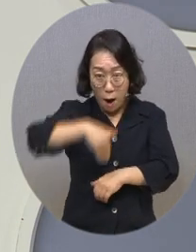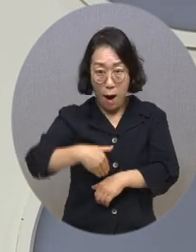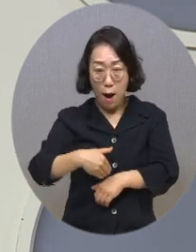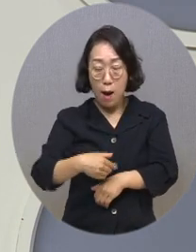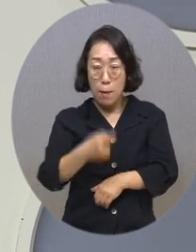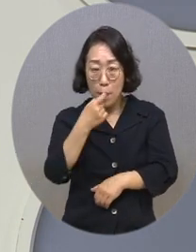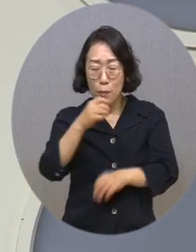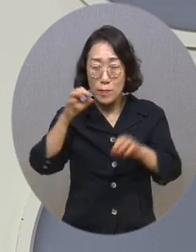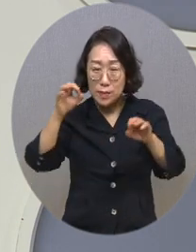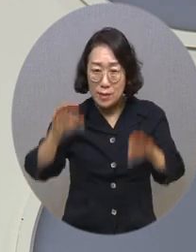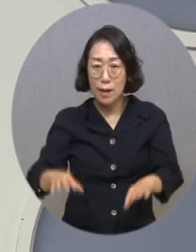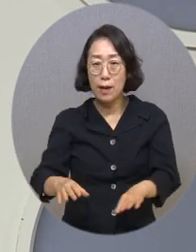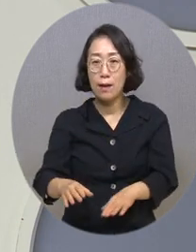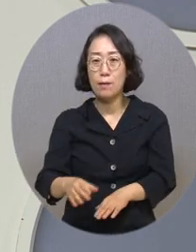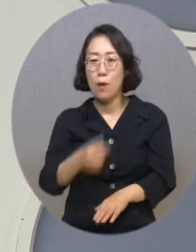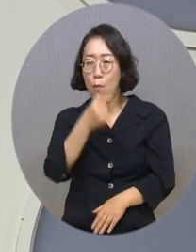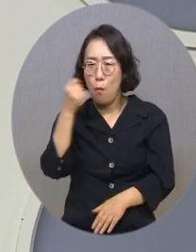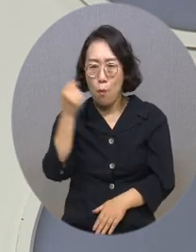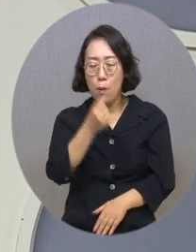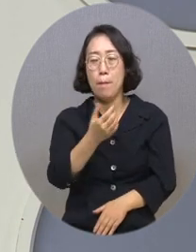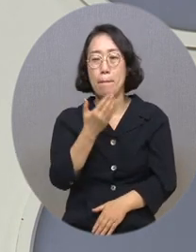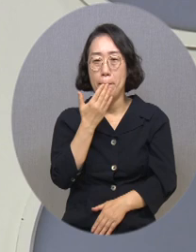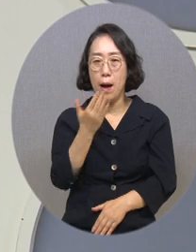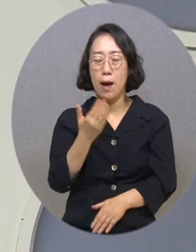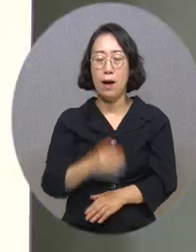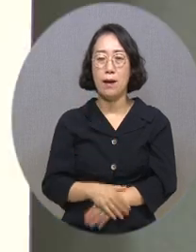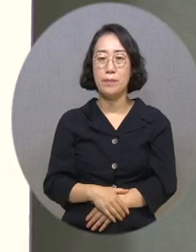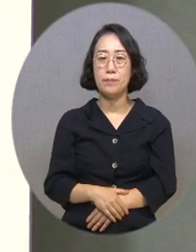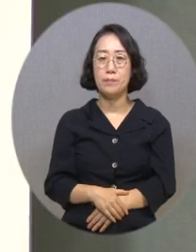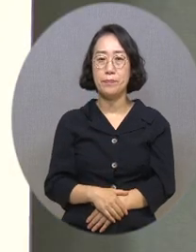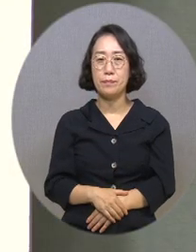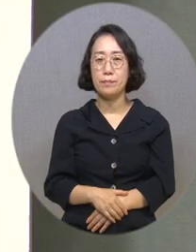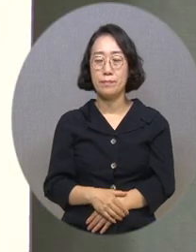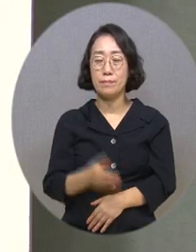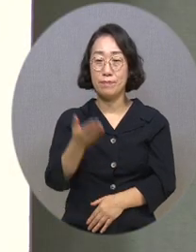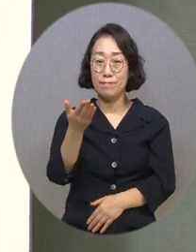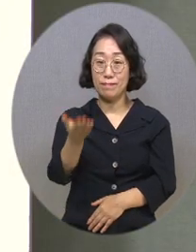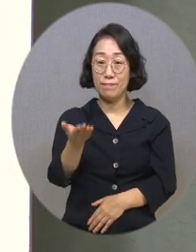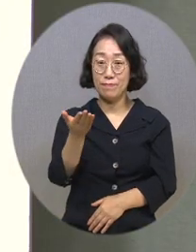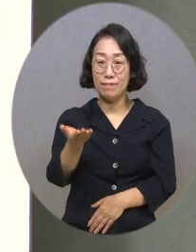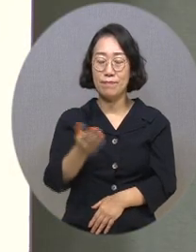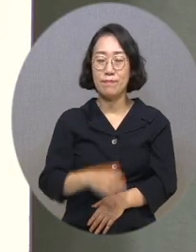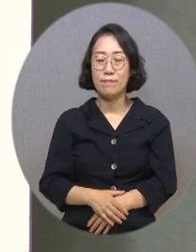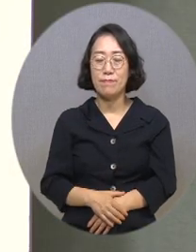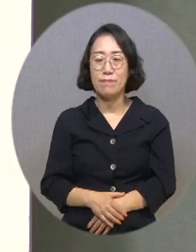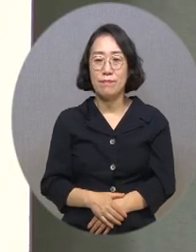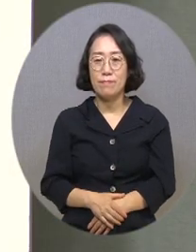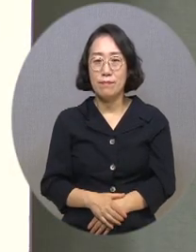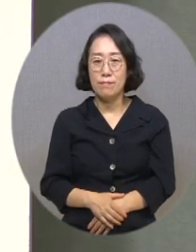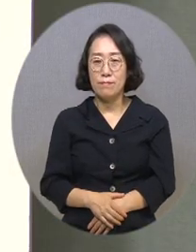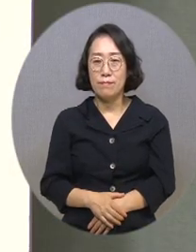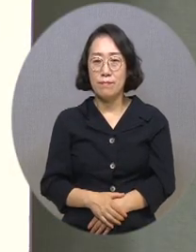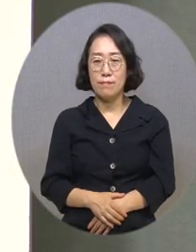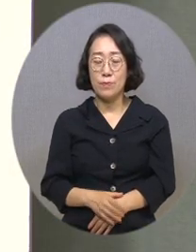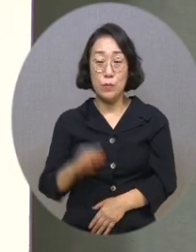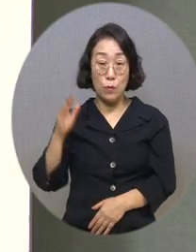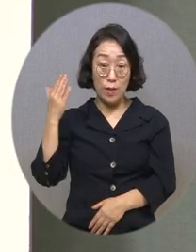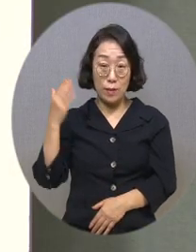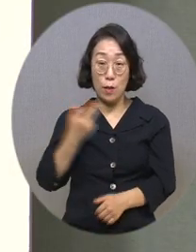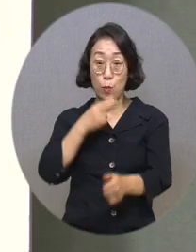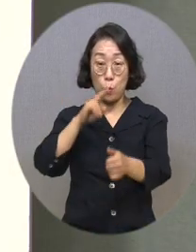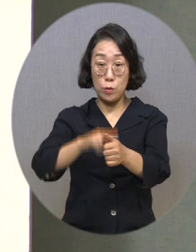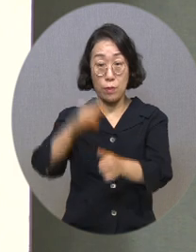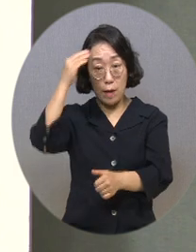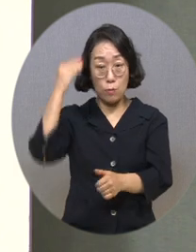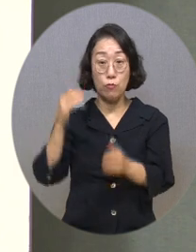됩니다. 박사가 이 말을 꼭 하고 싶어요. 박종명 시민 기자께서는 이번에 이제 도전